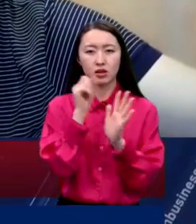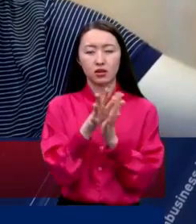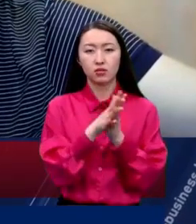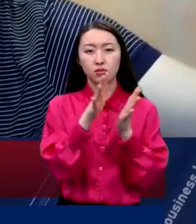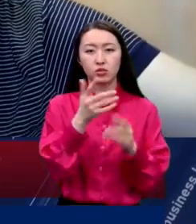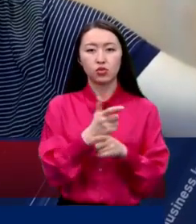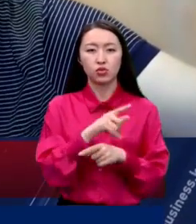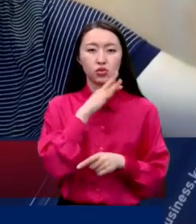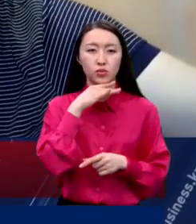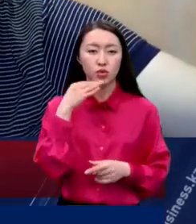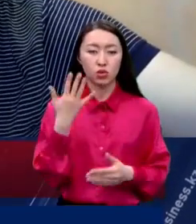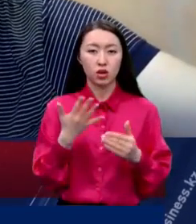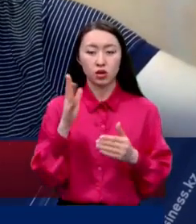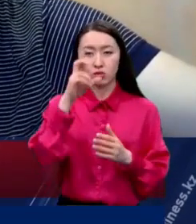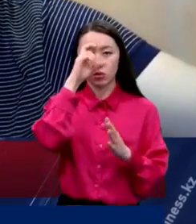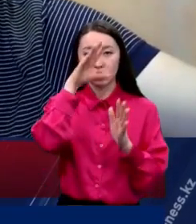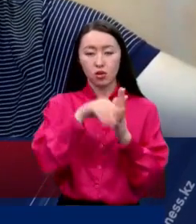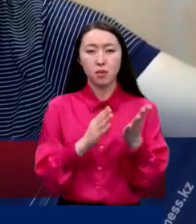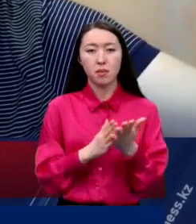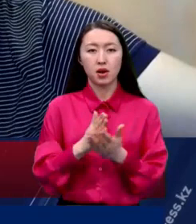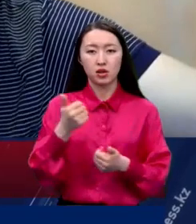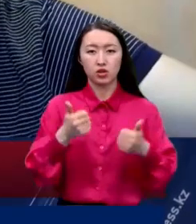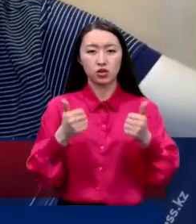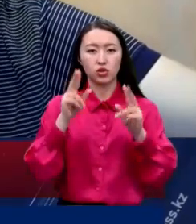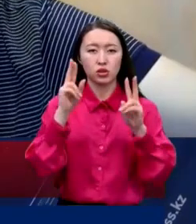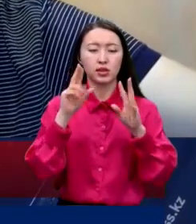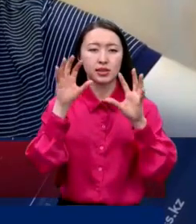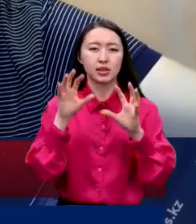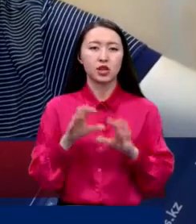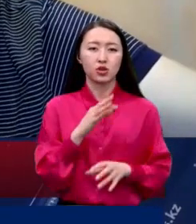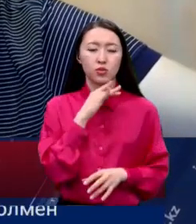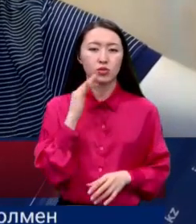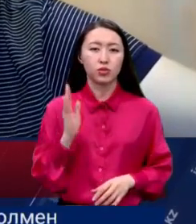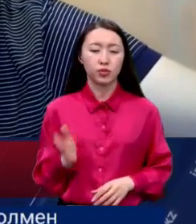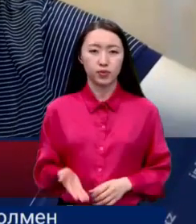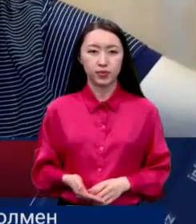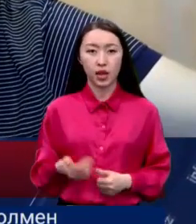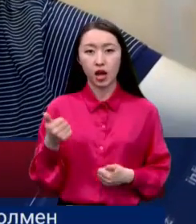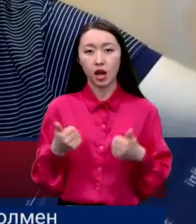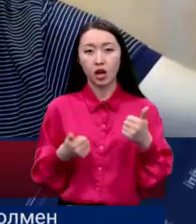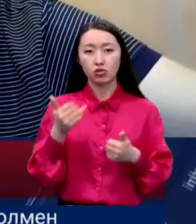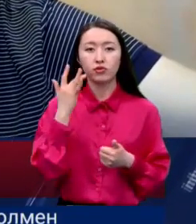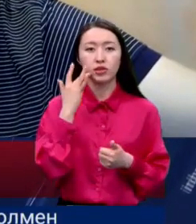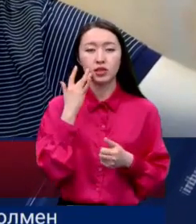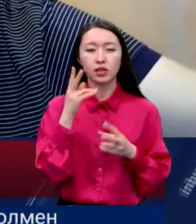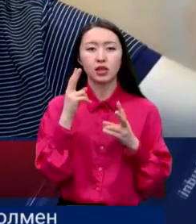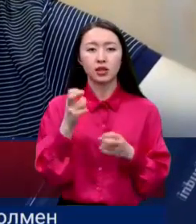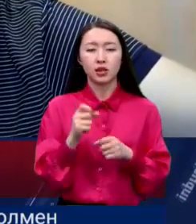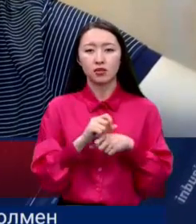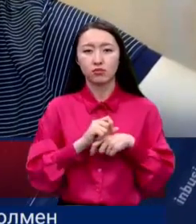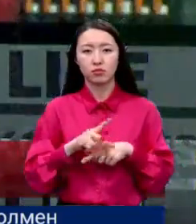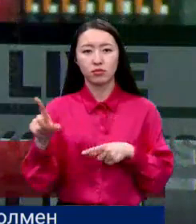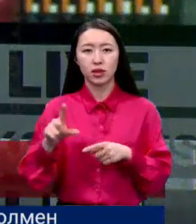ограничены законами и нормами публичной политической культуры. Ну, конкуренция, как известно, всегда порождает